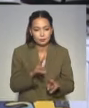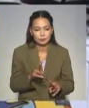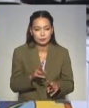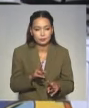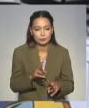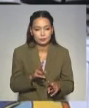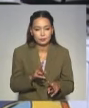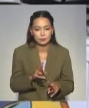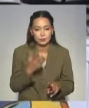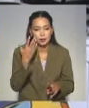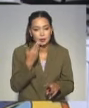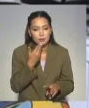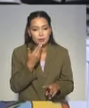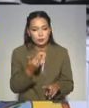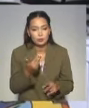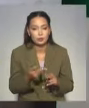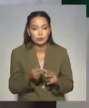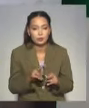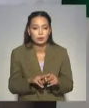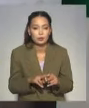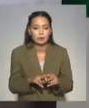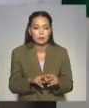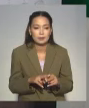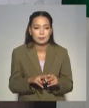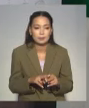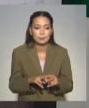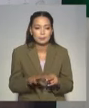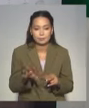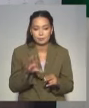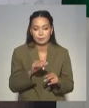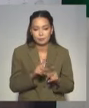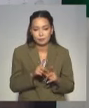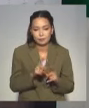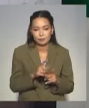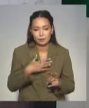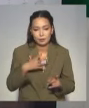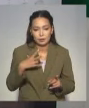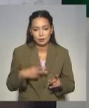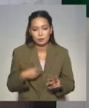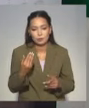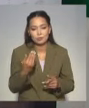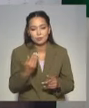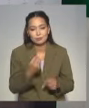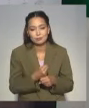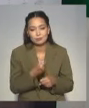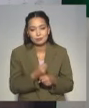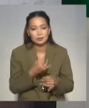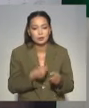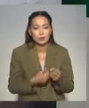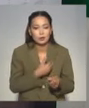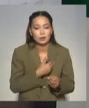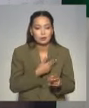дегенімде, сіздің қызыңыз қол қойып берді, ешкімге шағымдамаймын деп деді. Мен айттым,